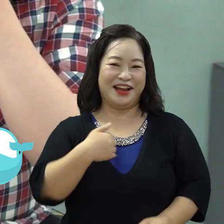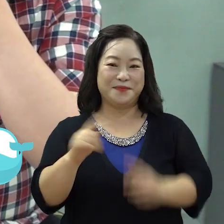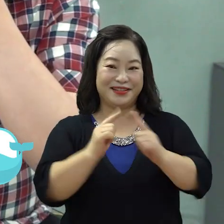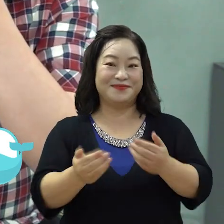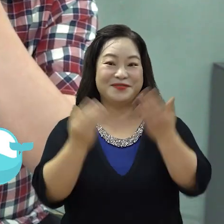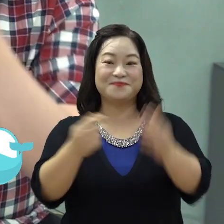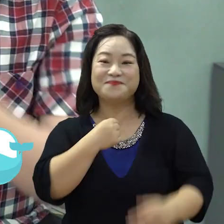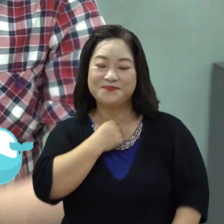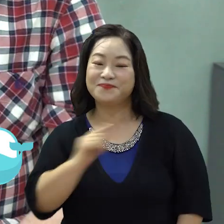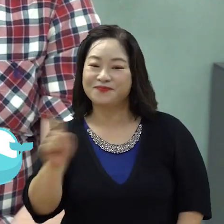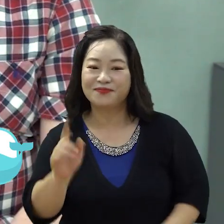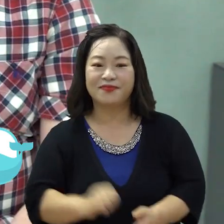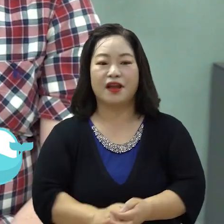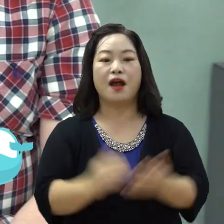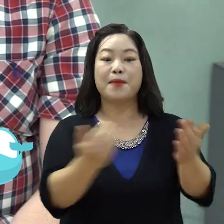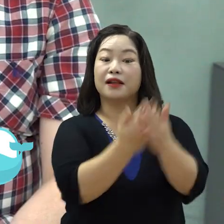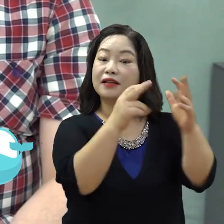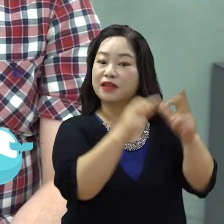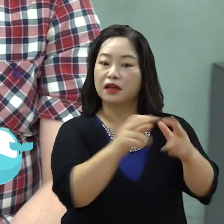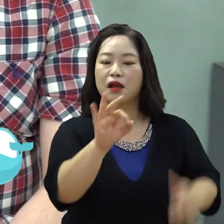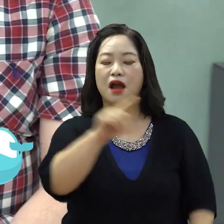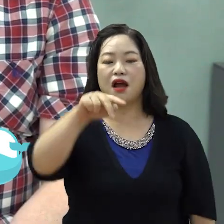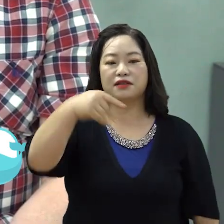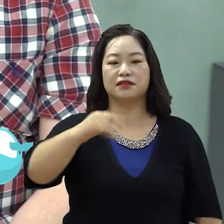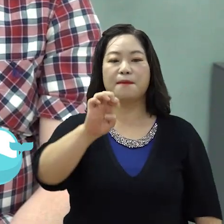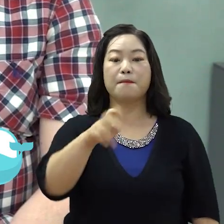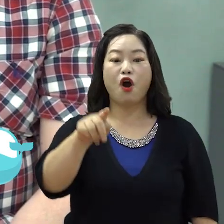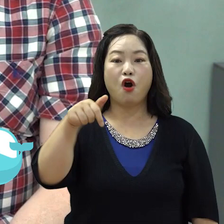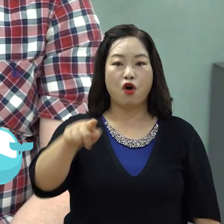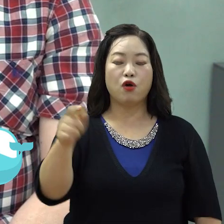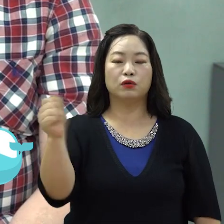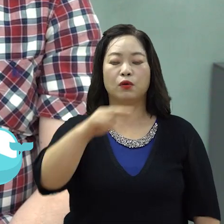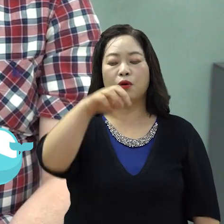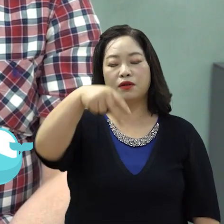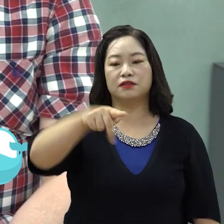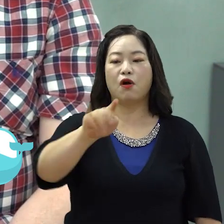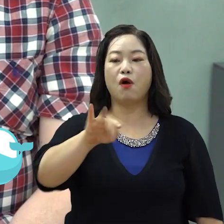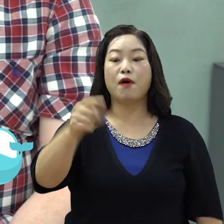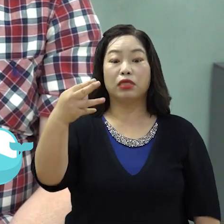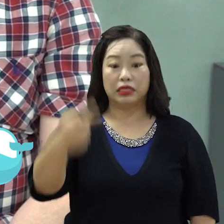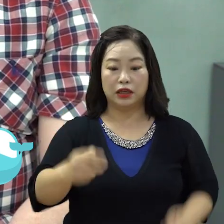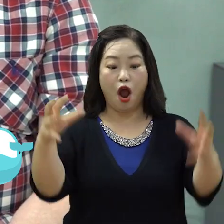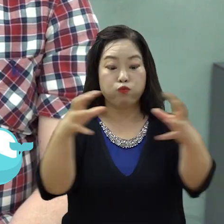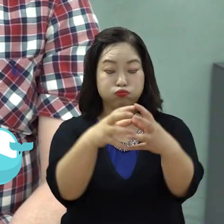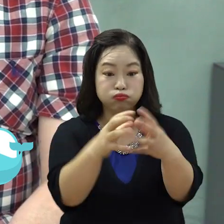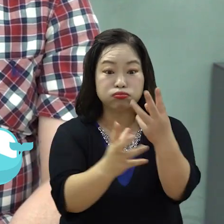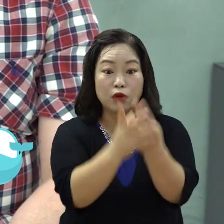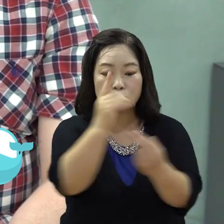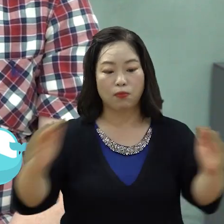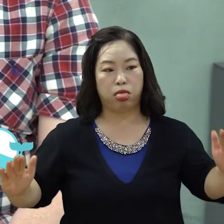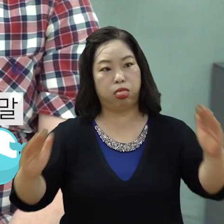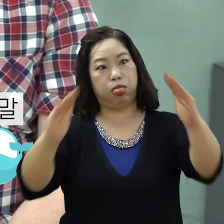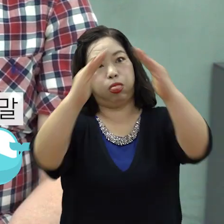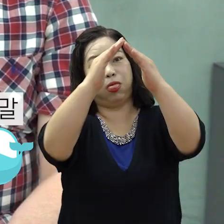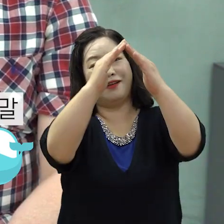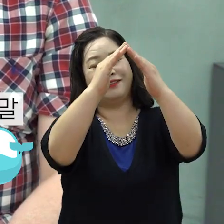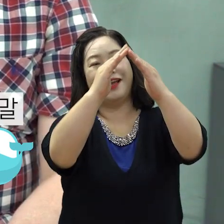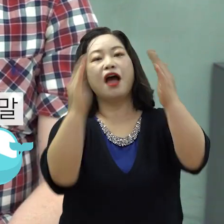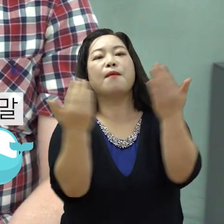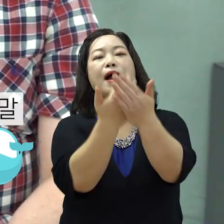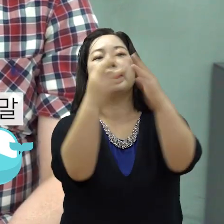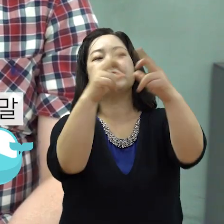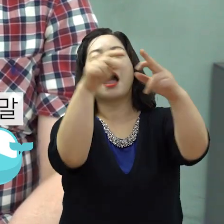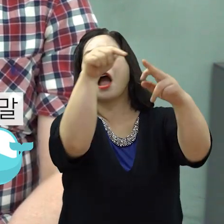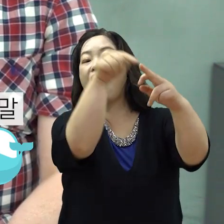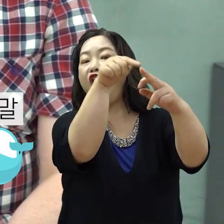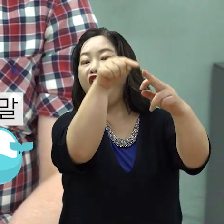일단은 막 한 가지 말씀드리면 발달장애, 아스퍼거, 뭐 서번트 이런 것들을 묶어서 피라미드를 세우면은 발달장애